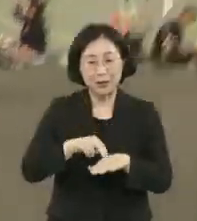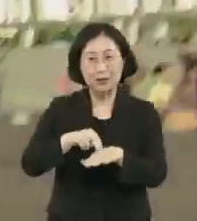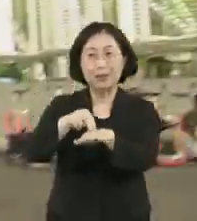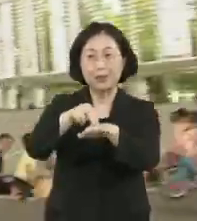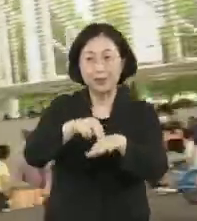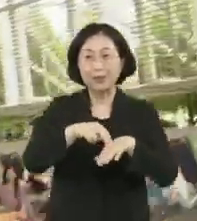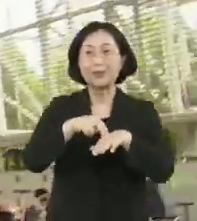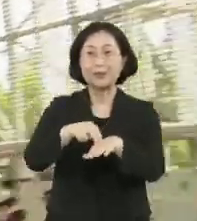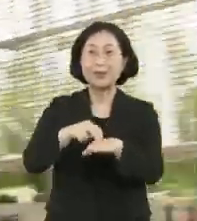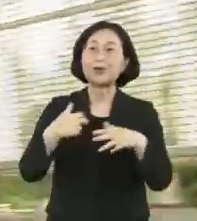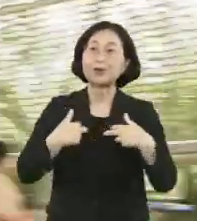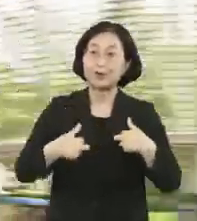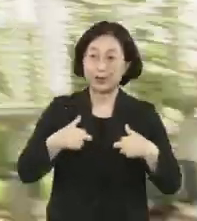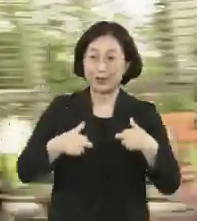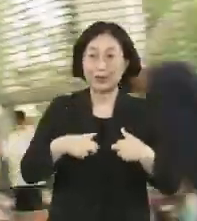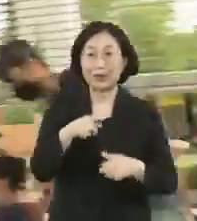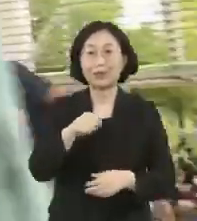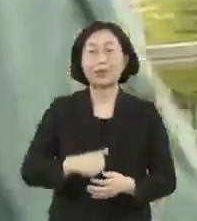즐기는 모습이었습니다.